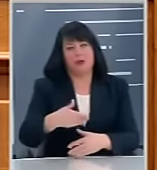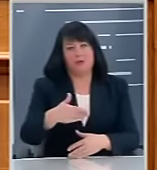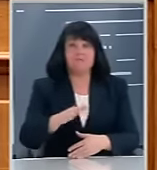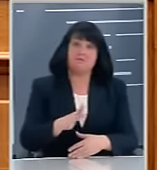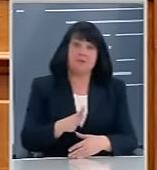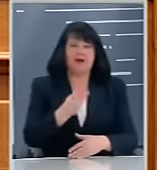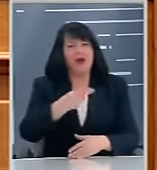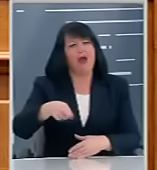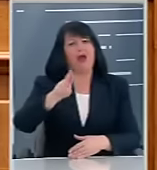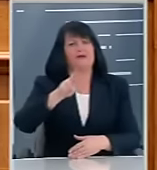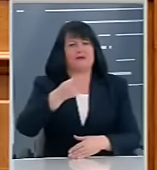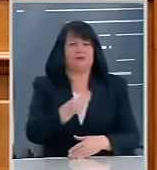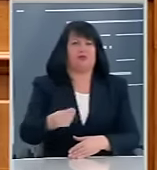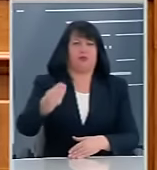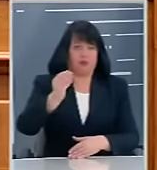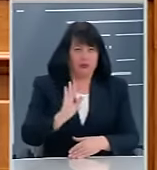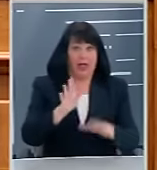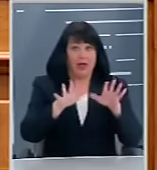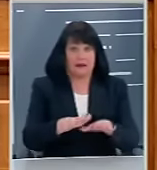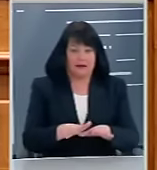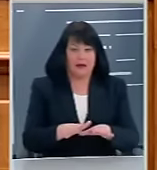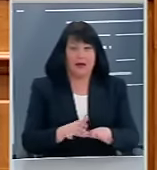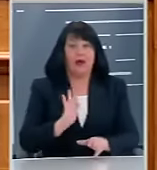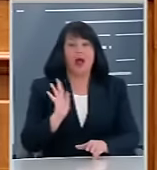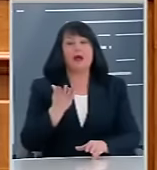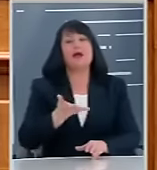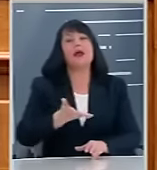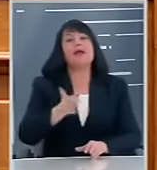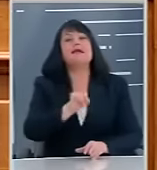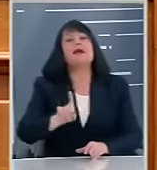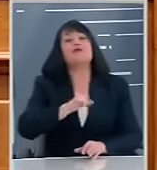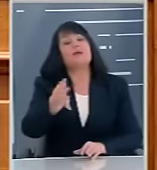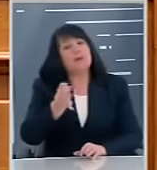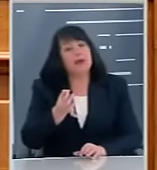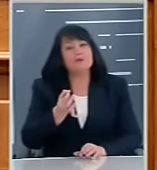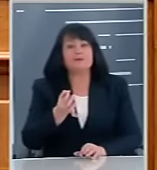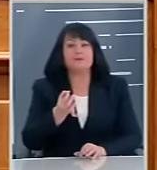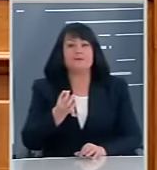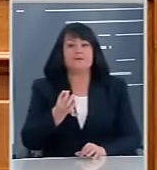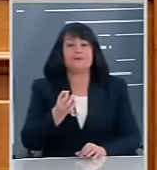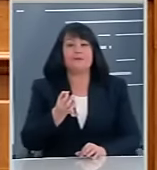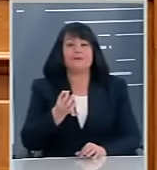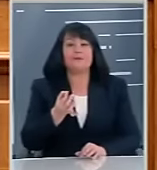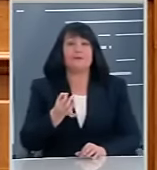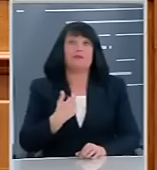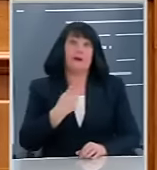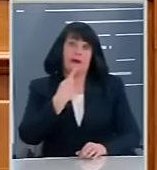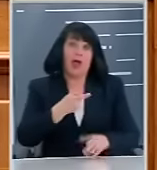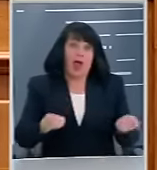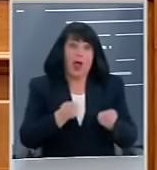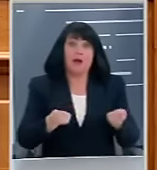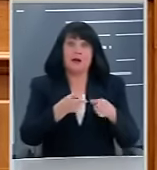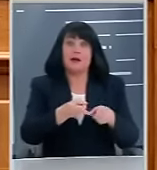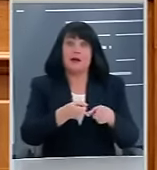θα αυξανόταν ακόμα περισσότερο εφόσον ο κ. Μητσοτάκης έκανε λόγο, το λόγο του έργο και θα